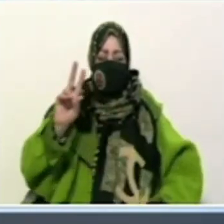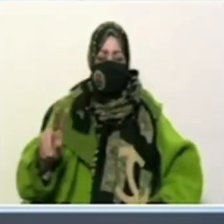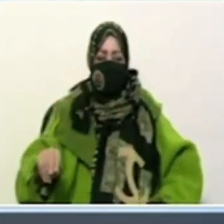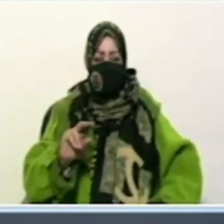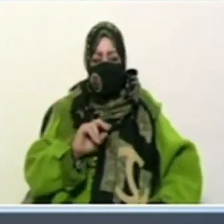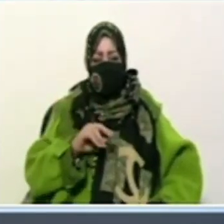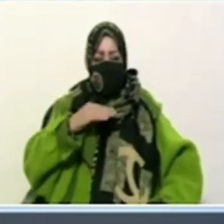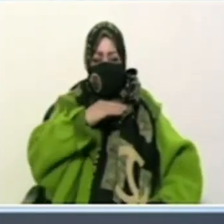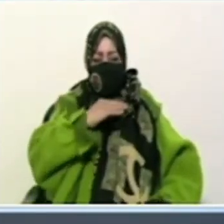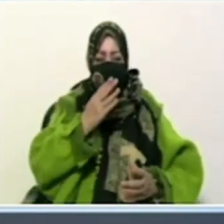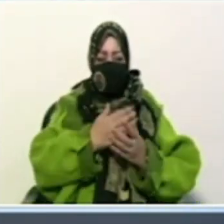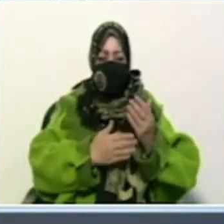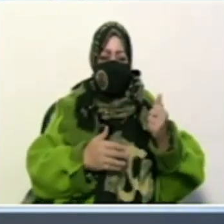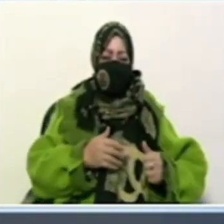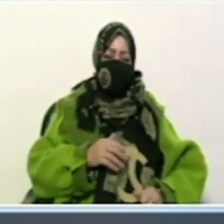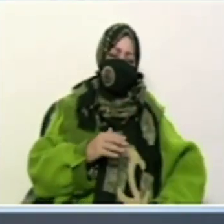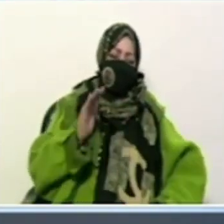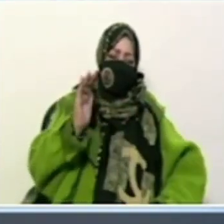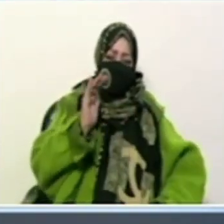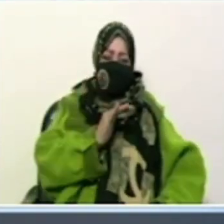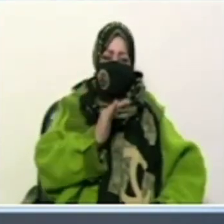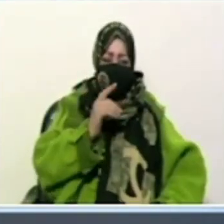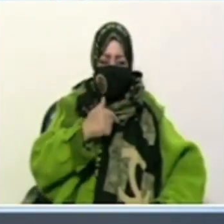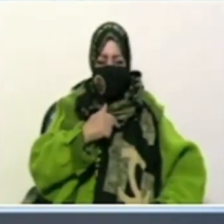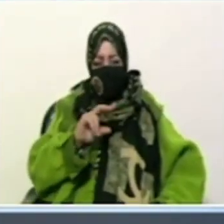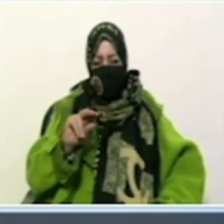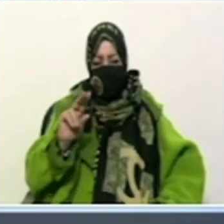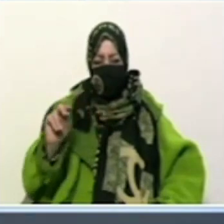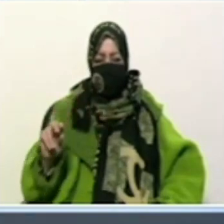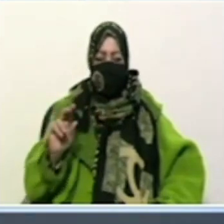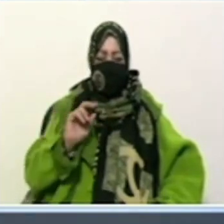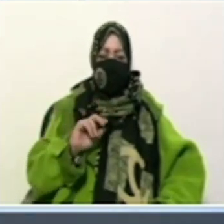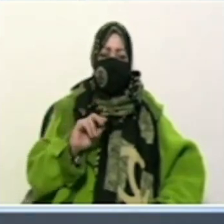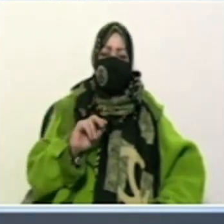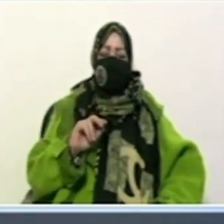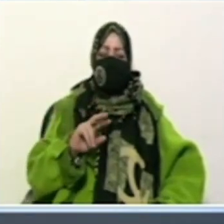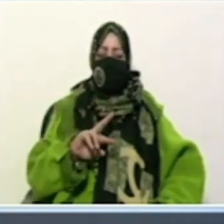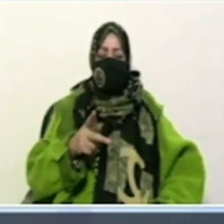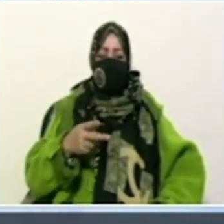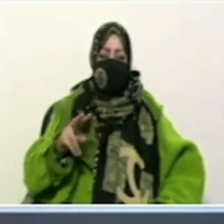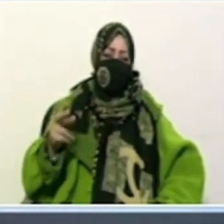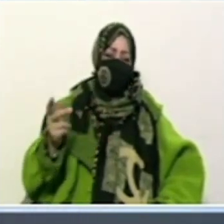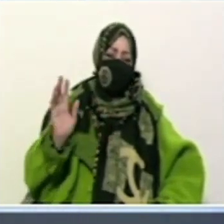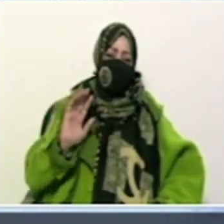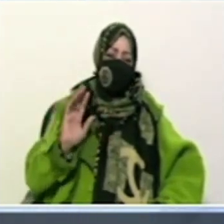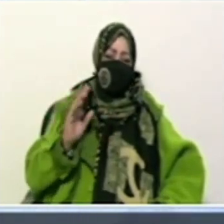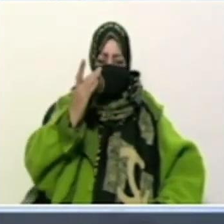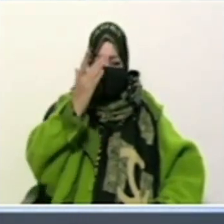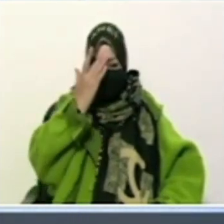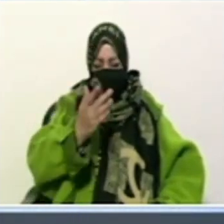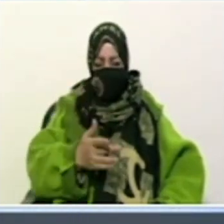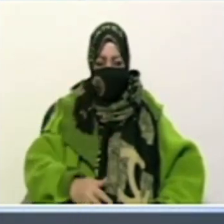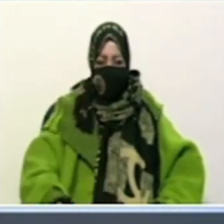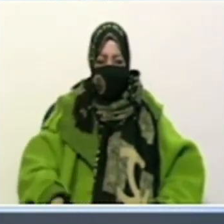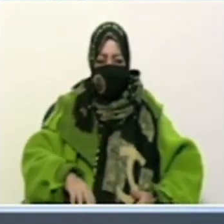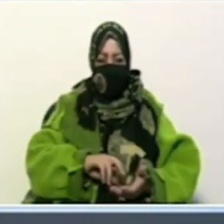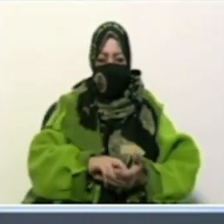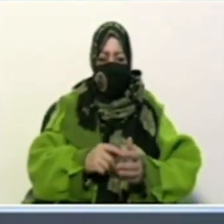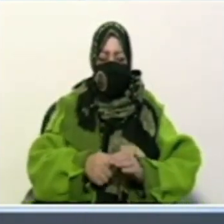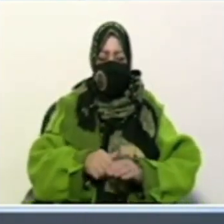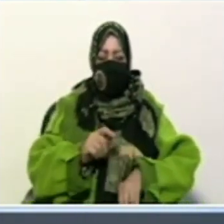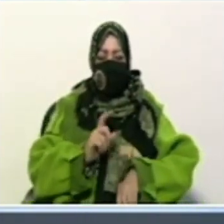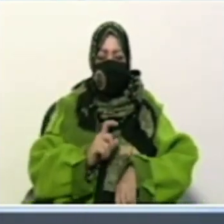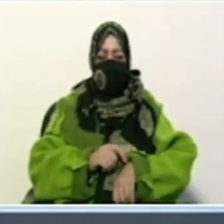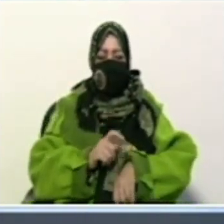مسألة الوقت مما تشترك فيه أحكام يعني العقيقة مع الأضحية، أن الاشتراك يعني في